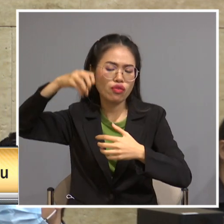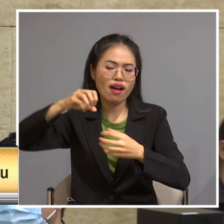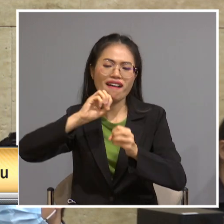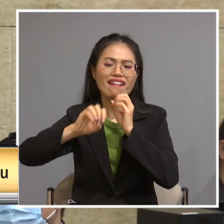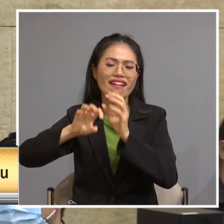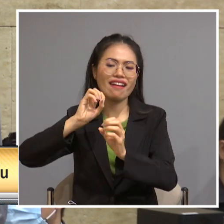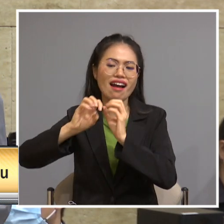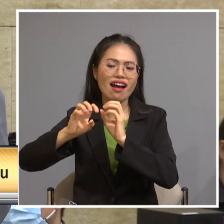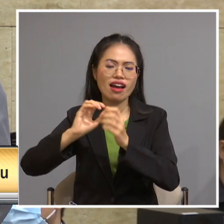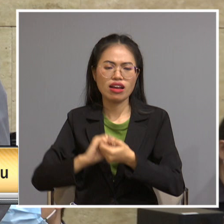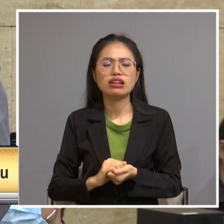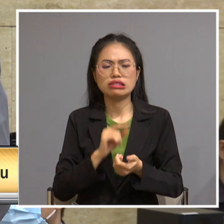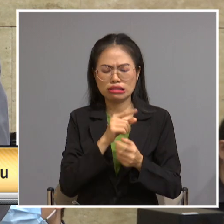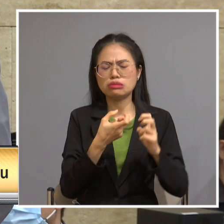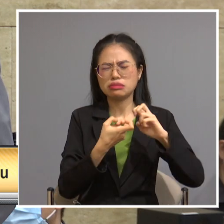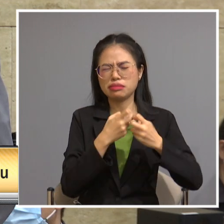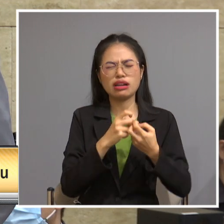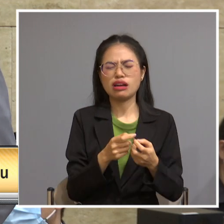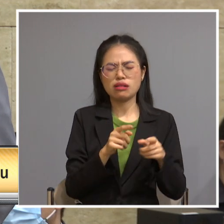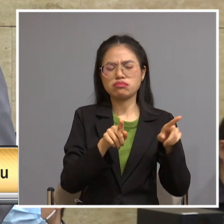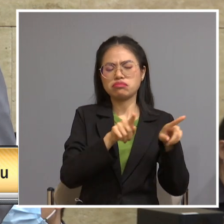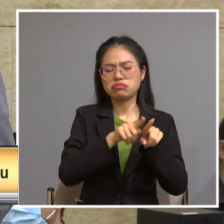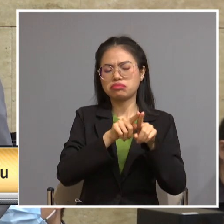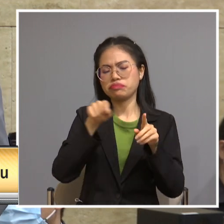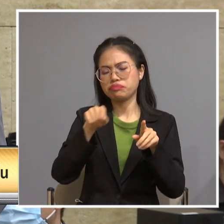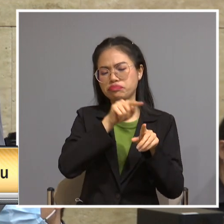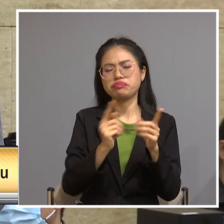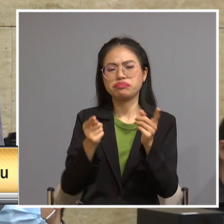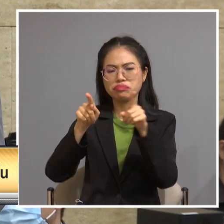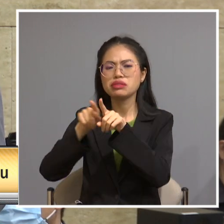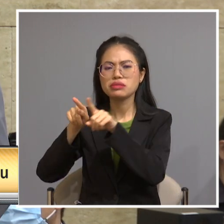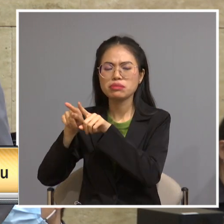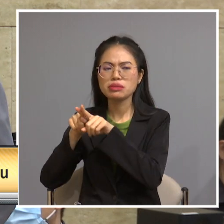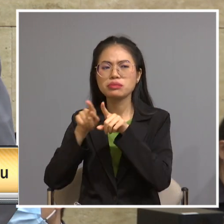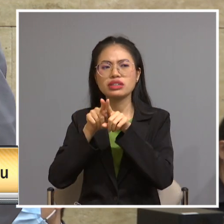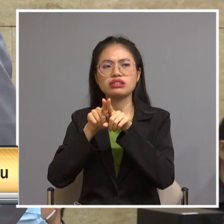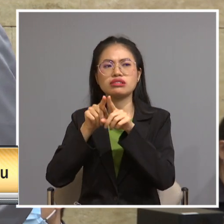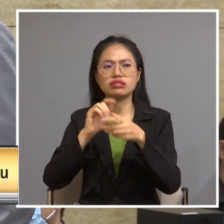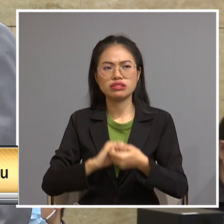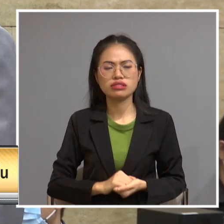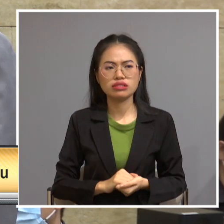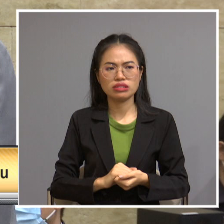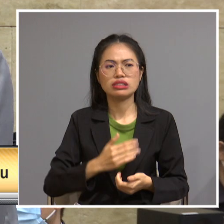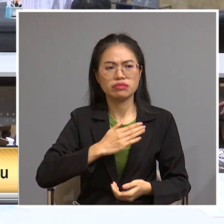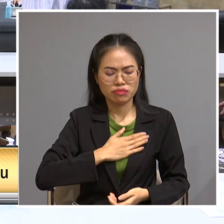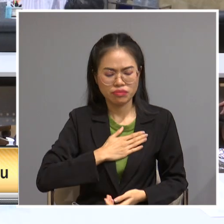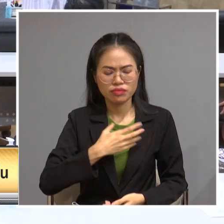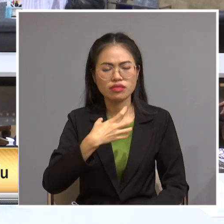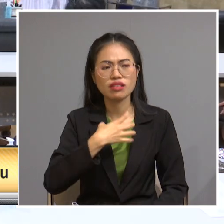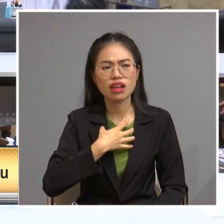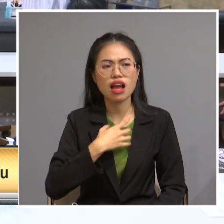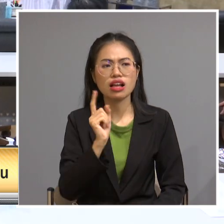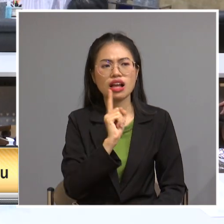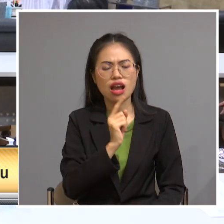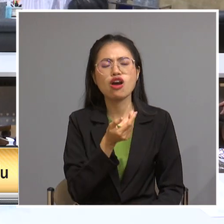เป็นประเด็ปัญหาที่คล้ายคึงกันในแต่ละแห่งของแต่ละองคกรปก copiedองส่นท้องถินครับดันั้ผมจงอยากจะขอ